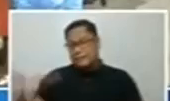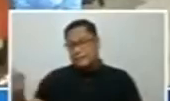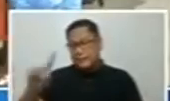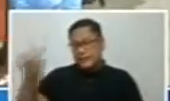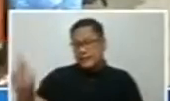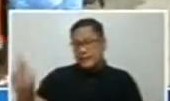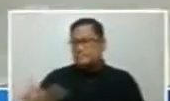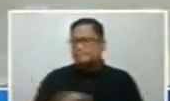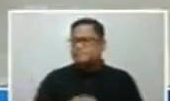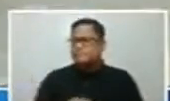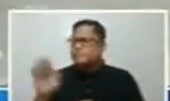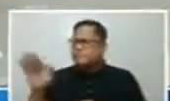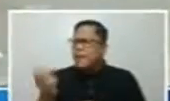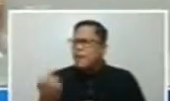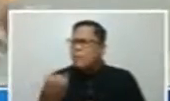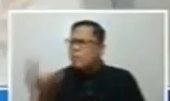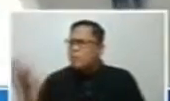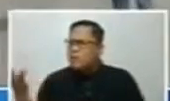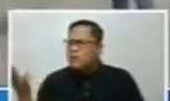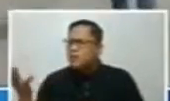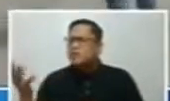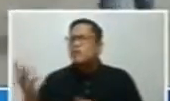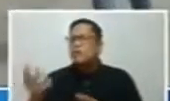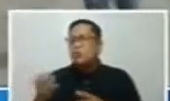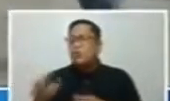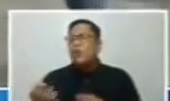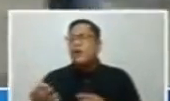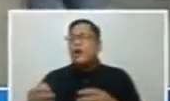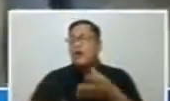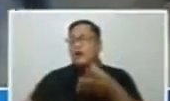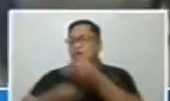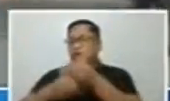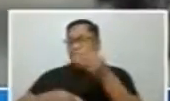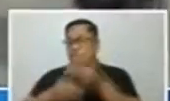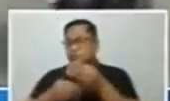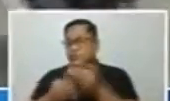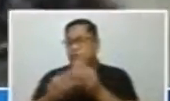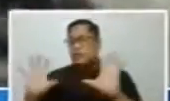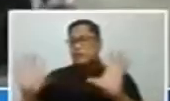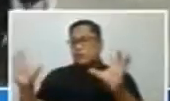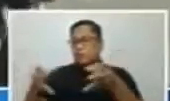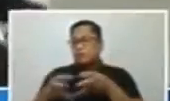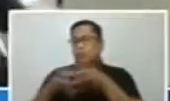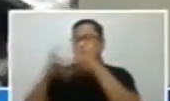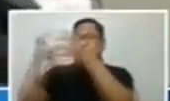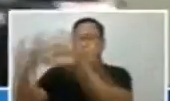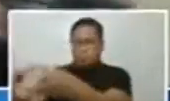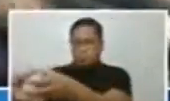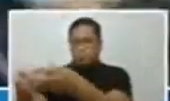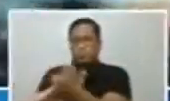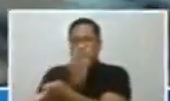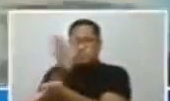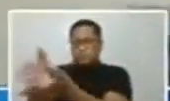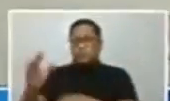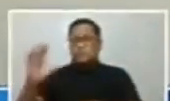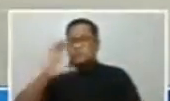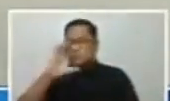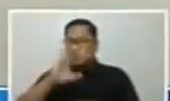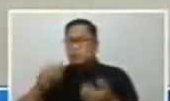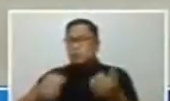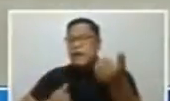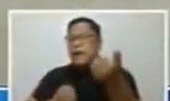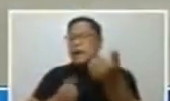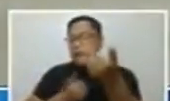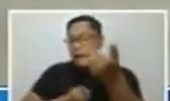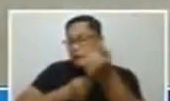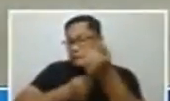55 quarantine checkpoints na pinapatupad. At for the last 24 hours ay nakapagdagdag pa tayo. May darating